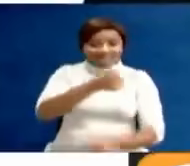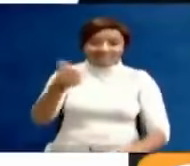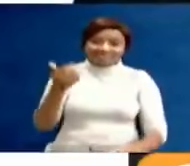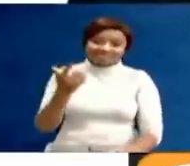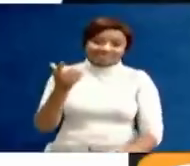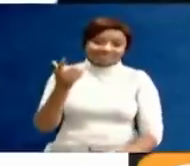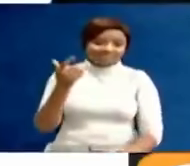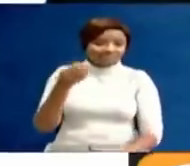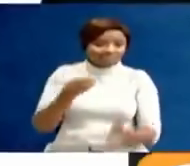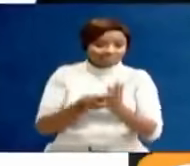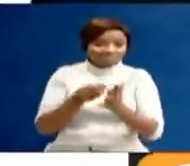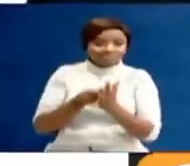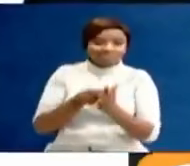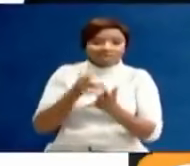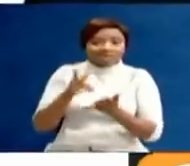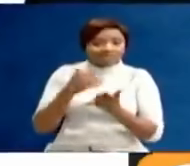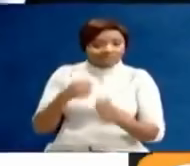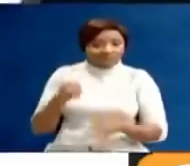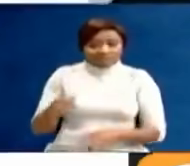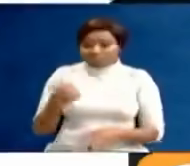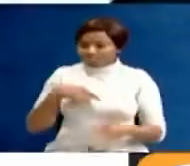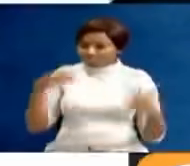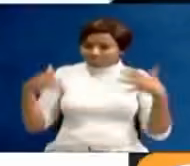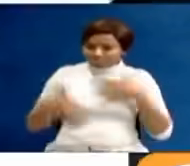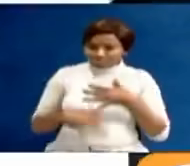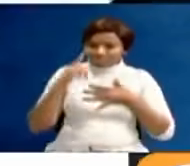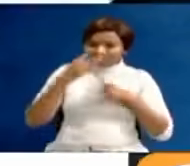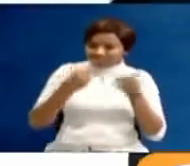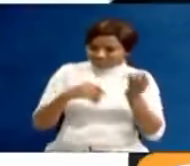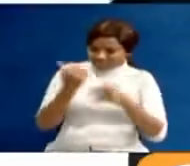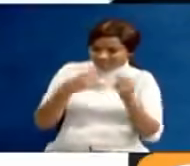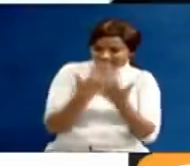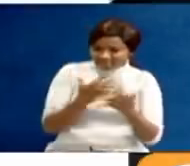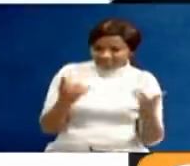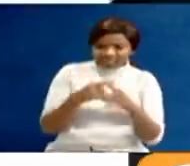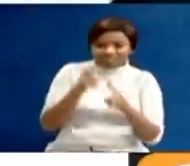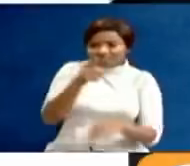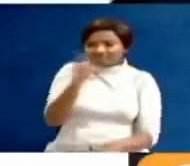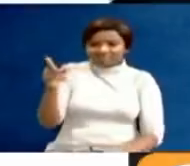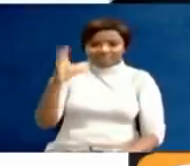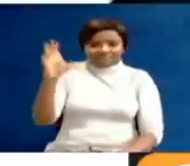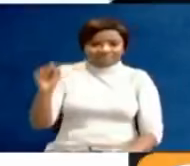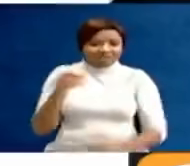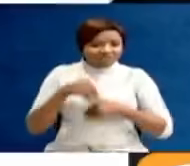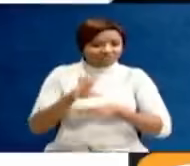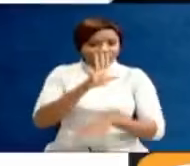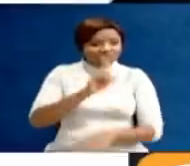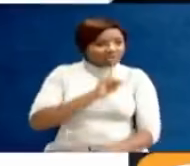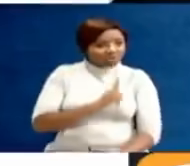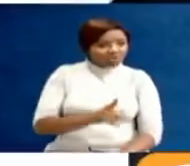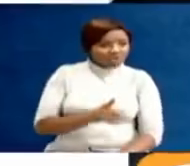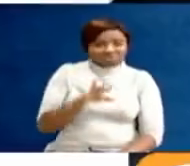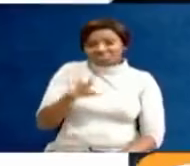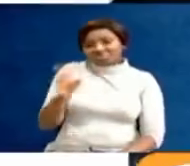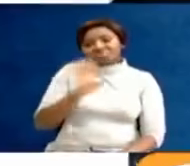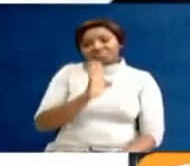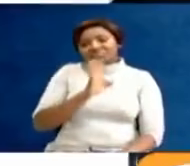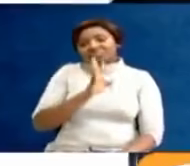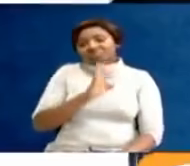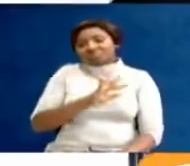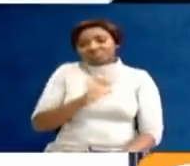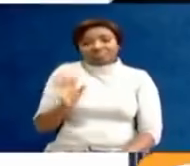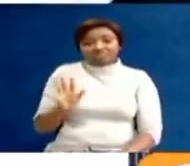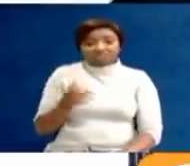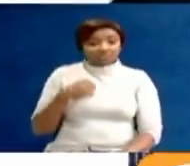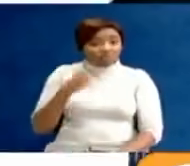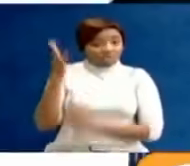hilo. Barua ikisema, tumeshangaa kuona mawaziri wako hawatii maagizo yako. Ama ulikuwa unasema tu? Tunatumai